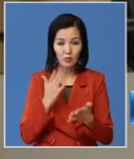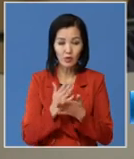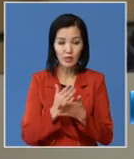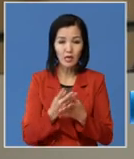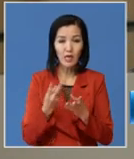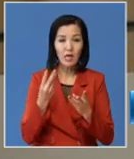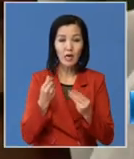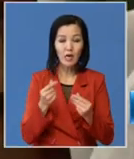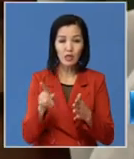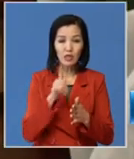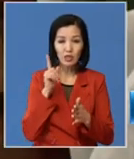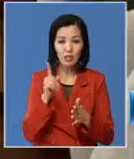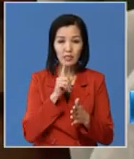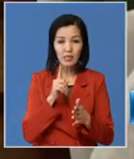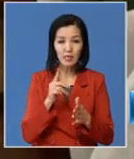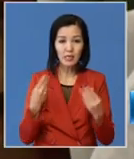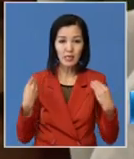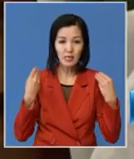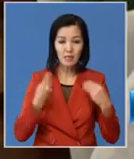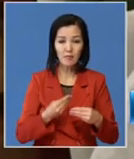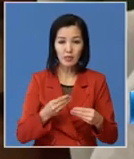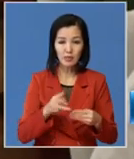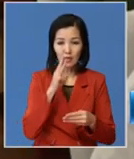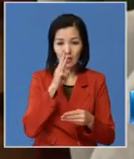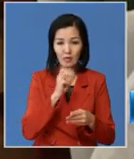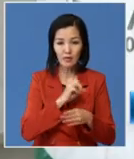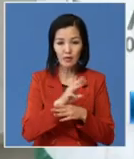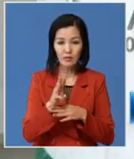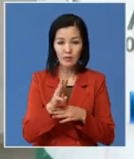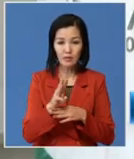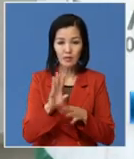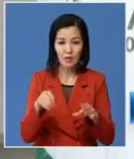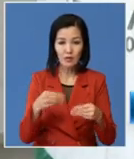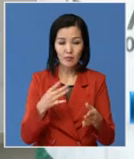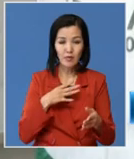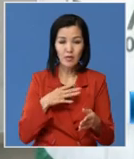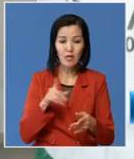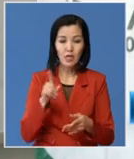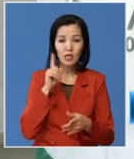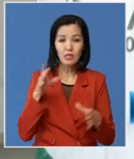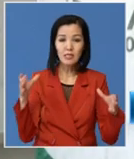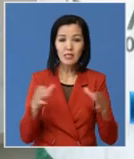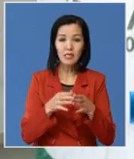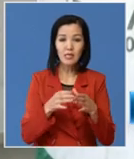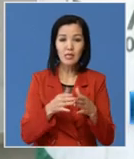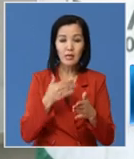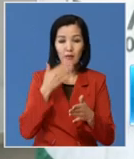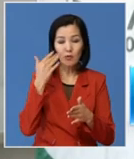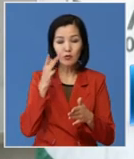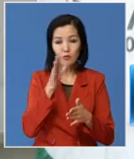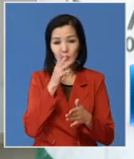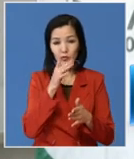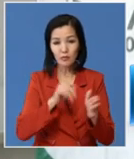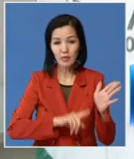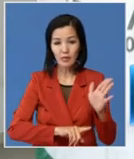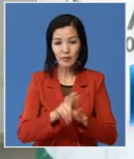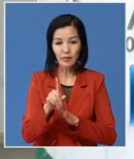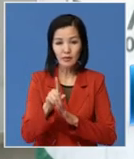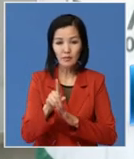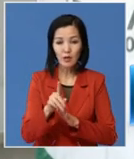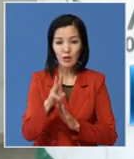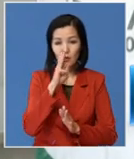ол сүйгеніне қосыламаған қыздың көз жасы деп айтылған екен. Ақынсары мұражайында түрлі зерттеушілер, туристер үшін